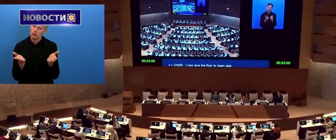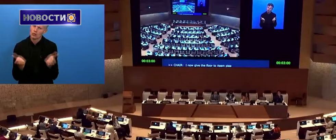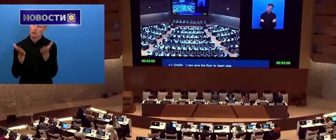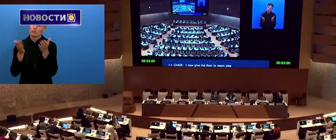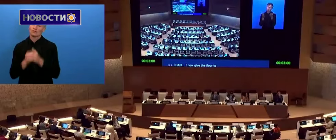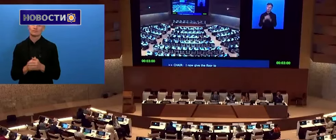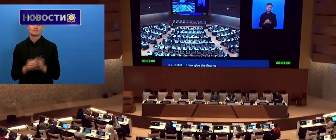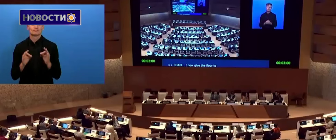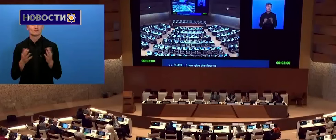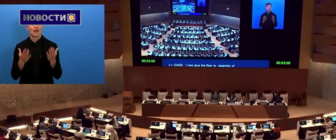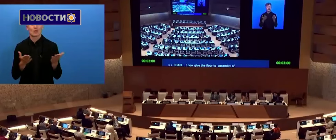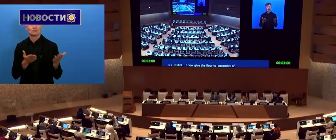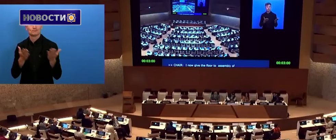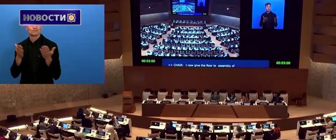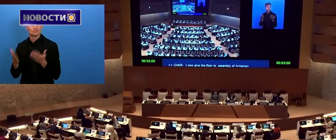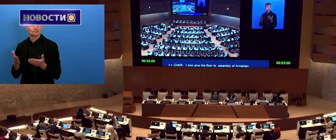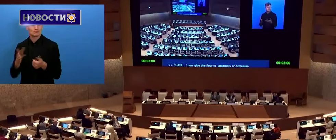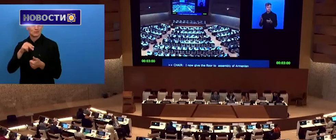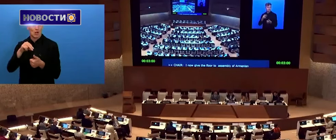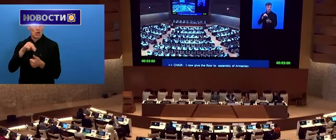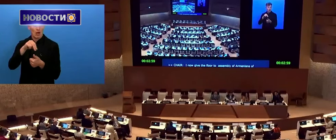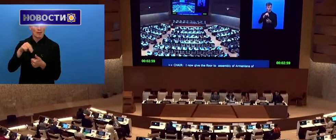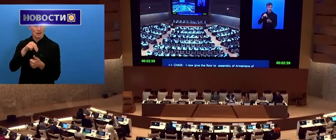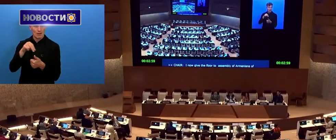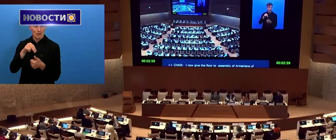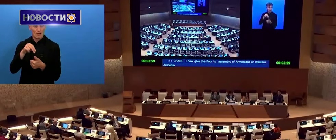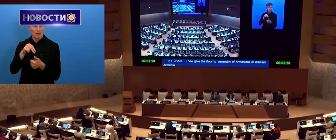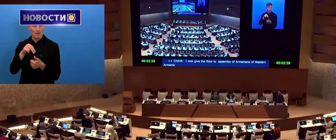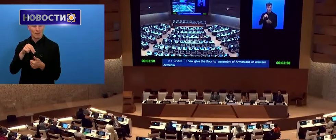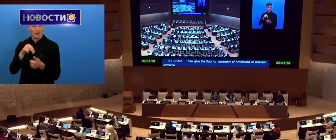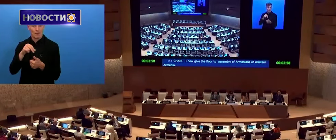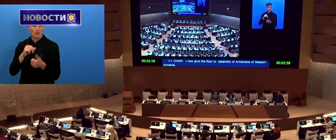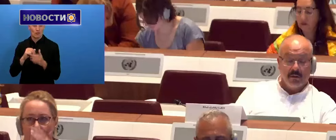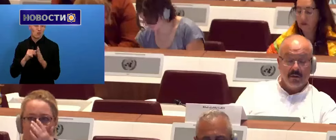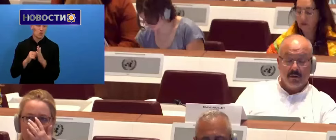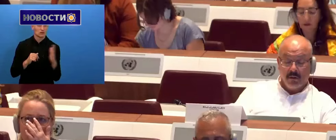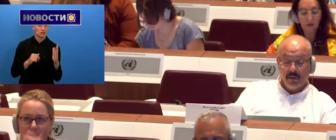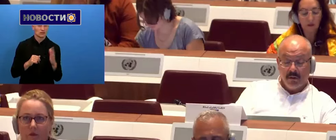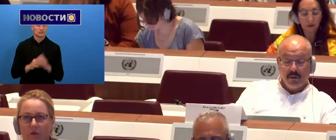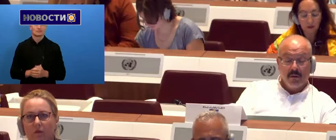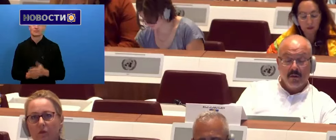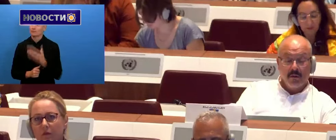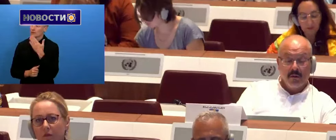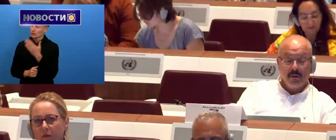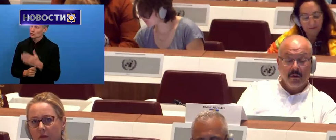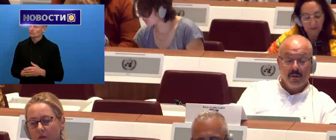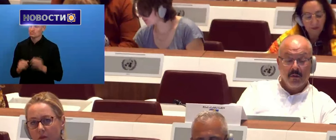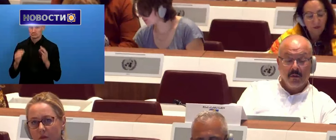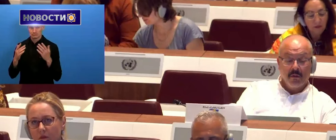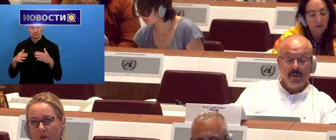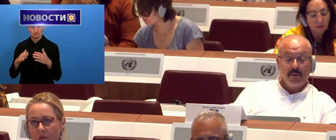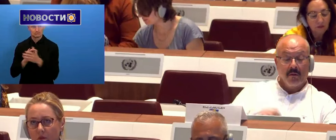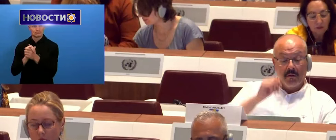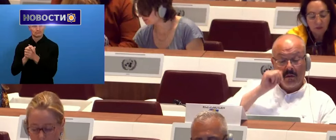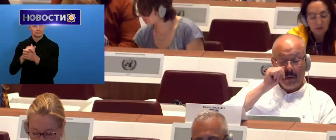чтобы 13 сентября 2007 года Организация Объединенных Наций приняла Декларацию прав коренных народов. Так в